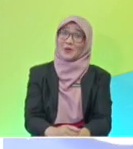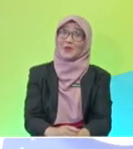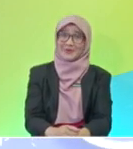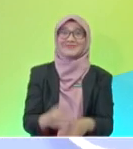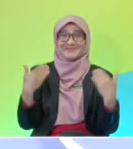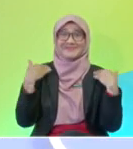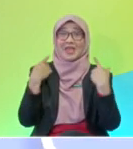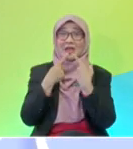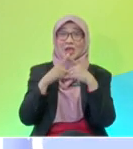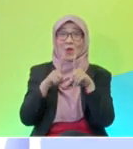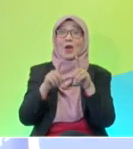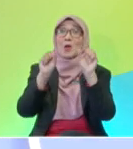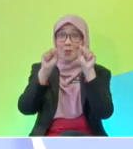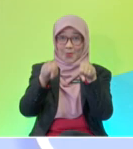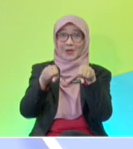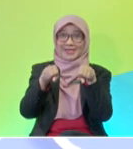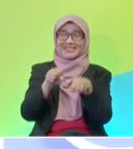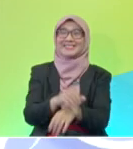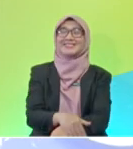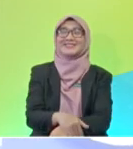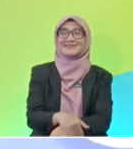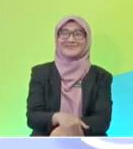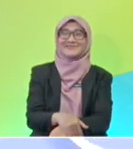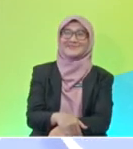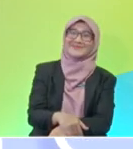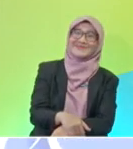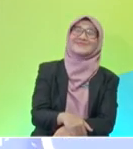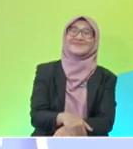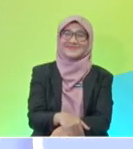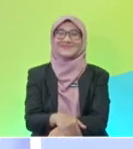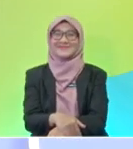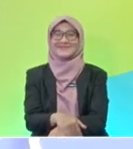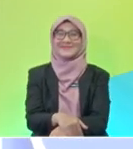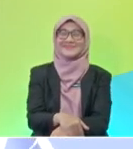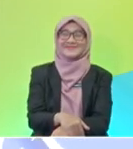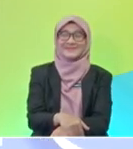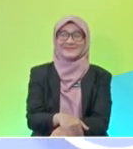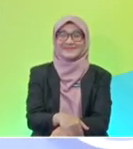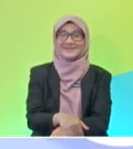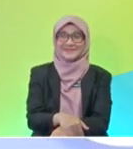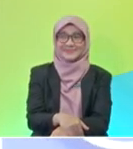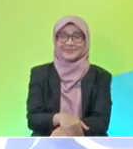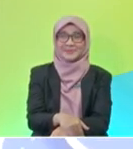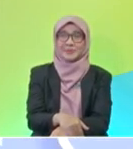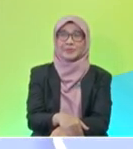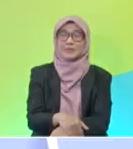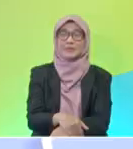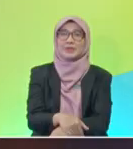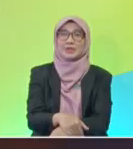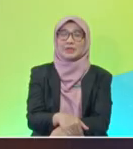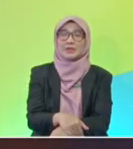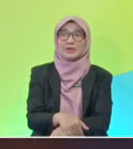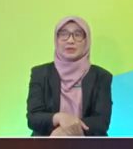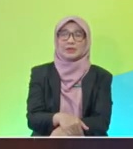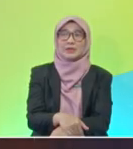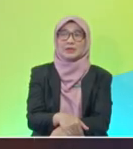mereka boleh untukti aktivti senya suara siapa tu Baiklah Cikgu ada lagi penambahan dari Cikgu lias untuk